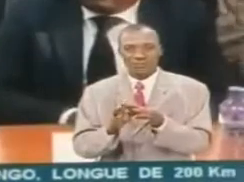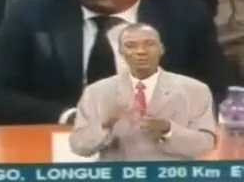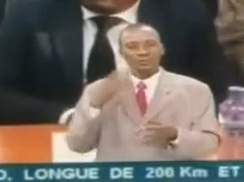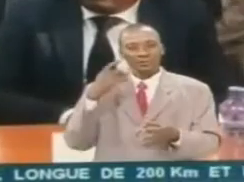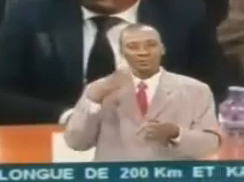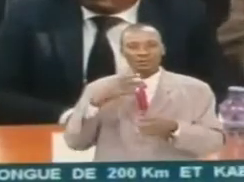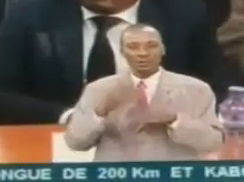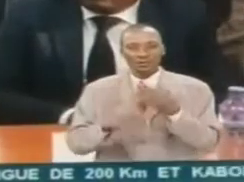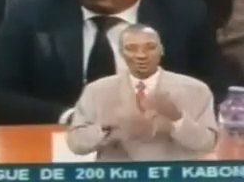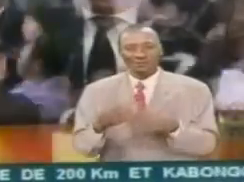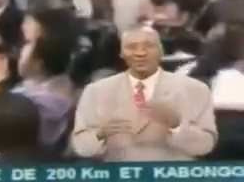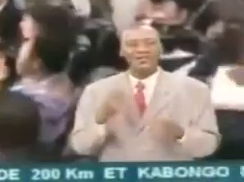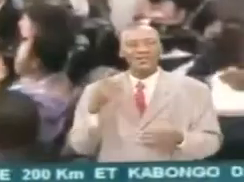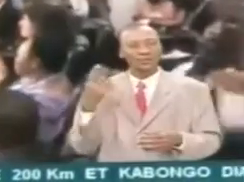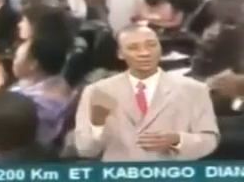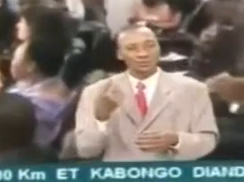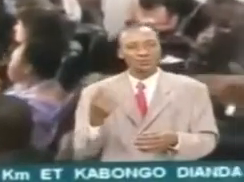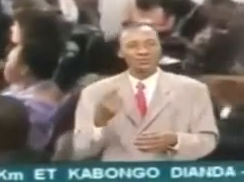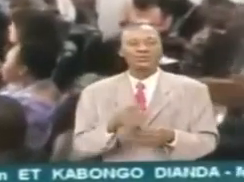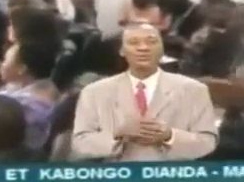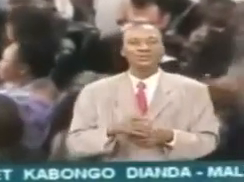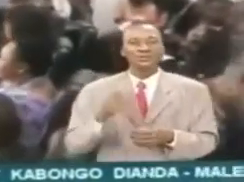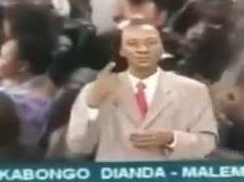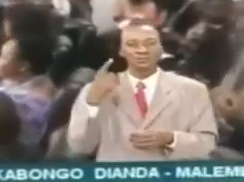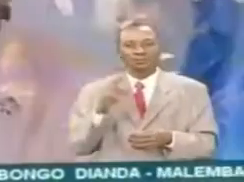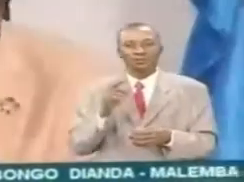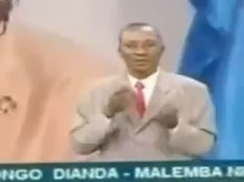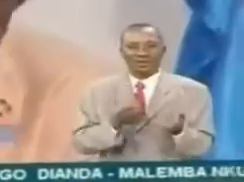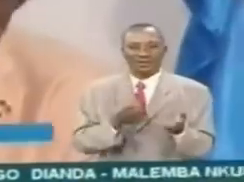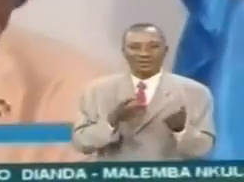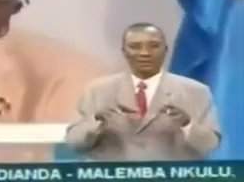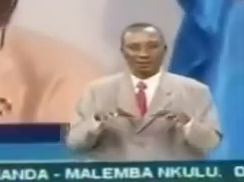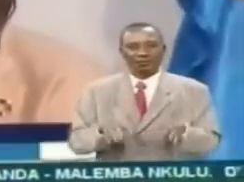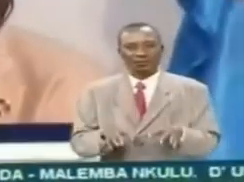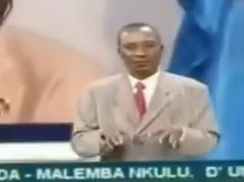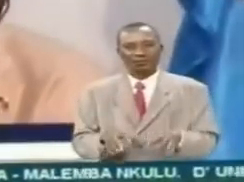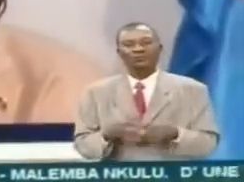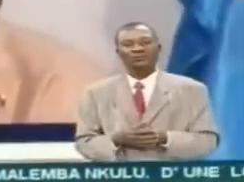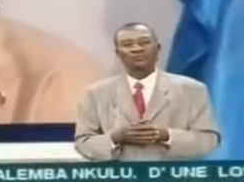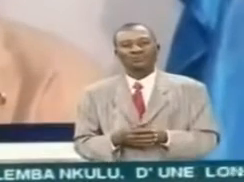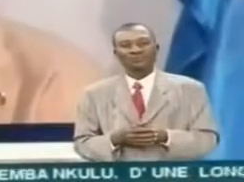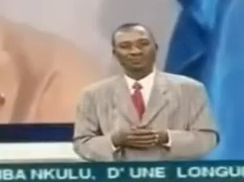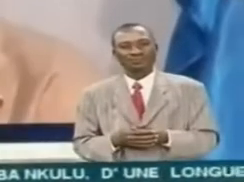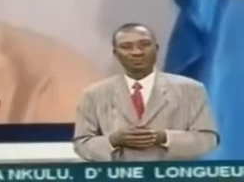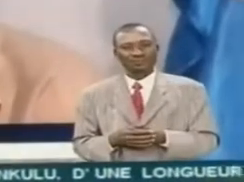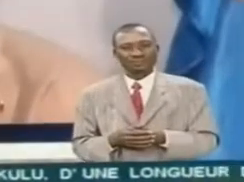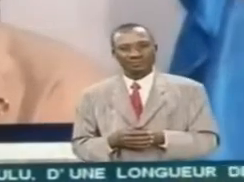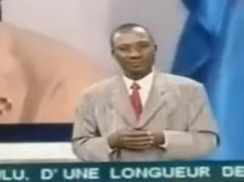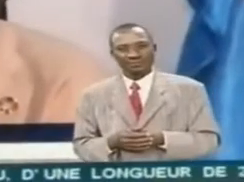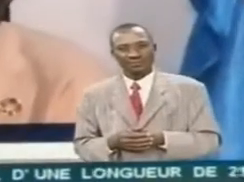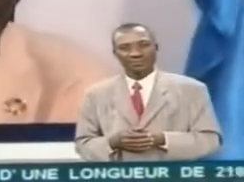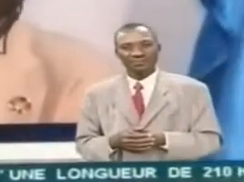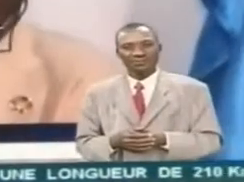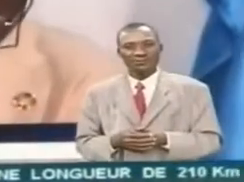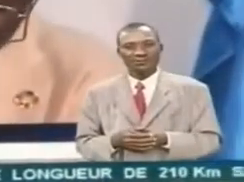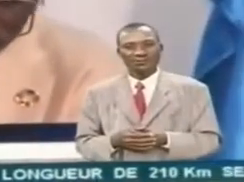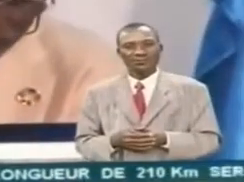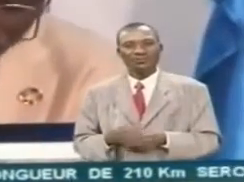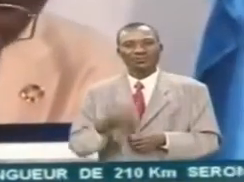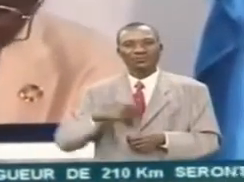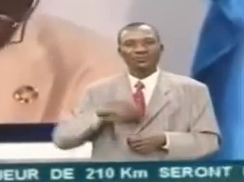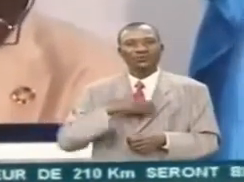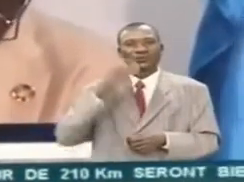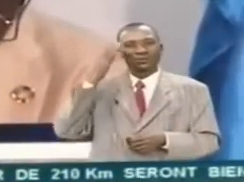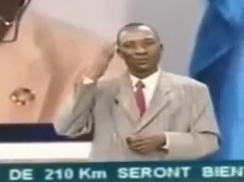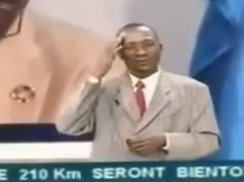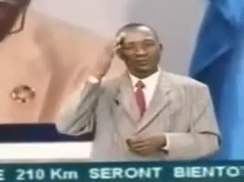œuvre des cantines scolaires dans cette partie de la RDC. Nous savons tous combien l'éducation est importante pour le